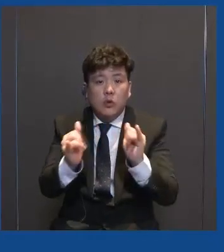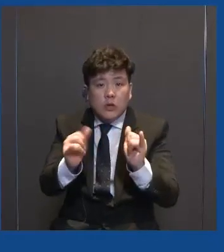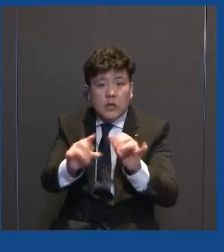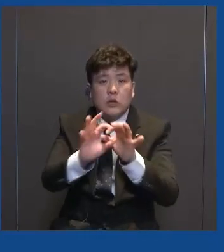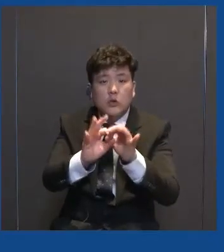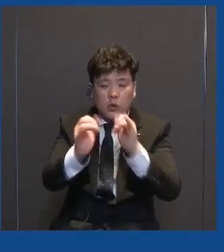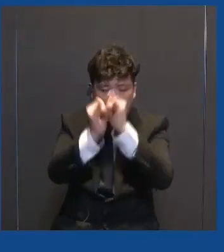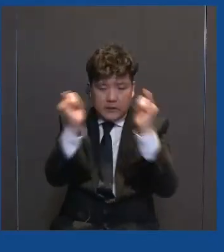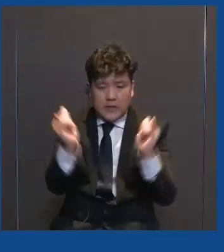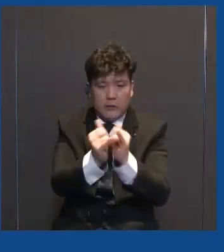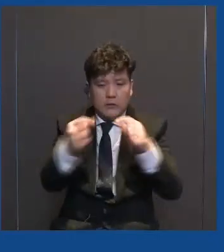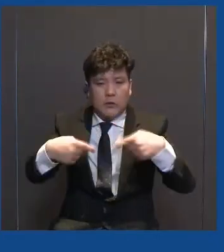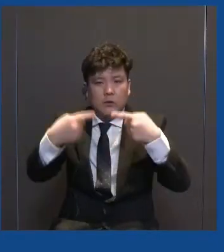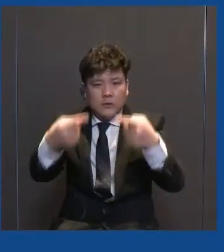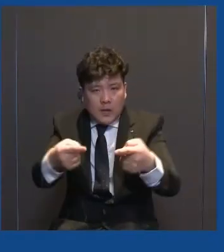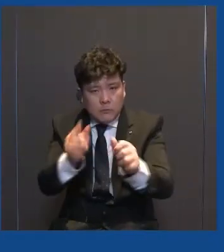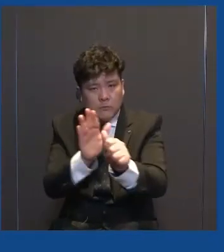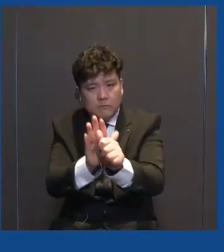감사합니다.